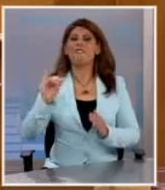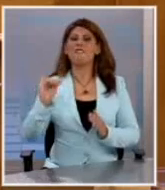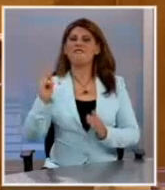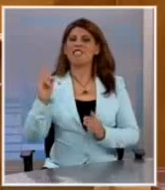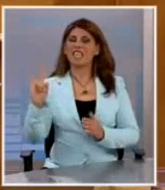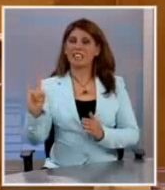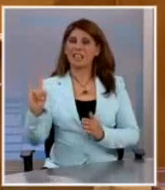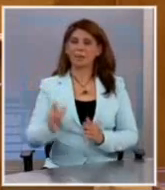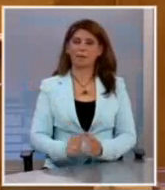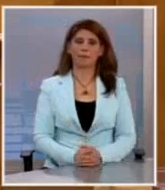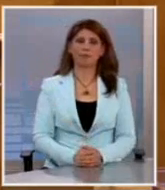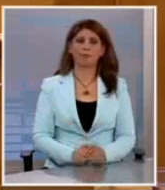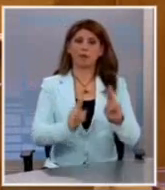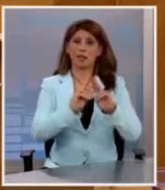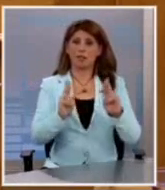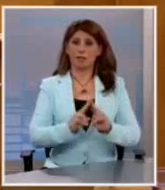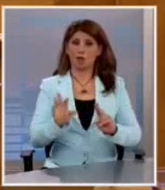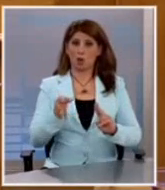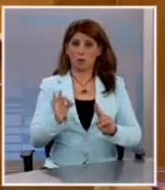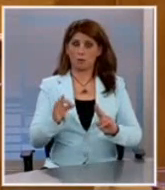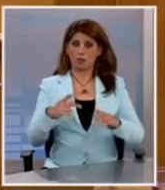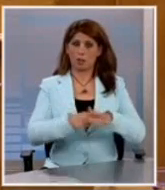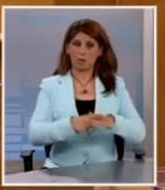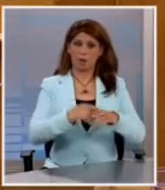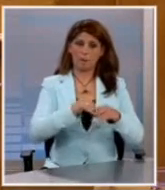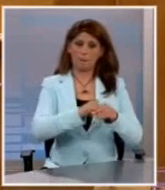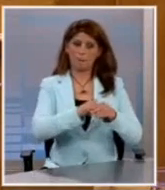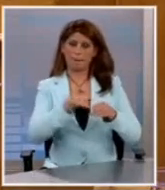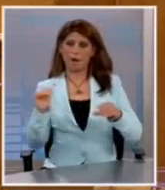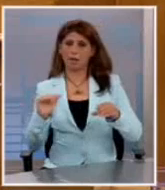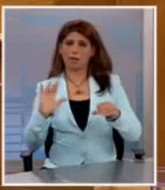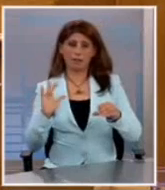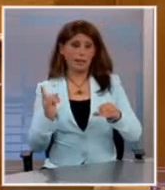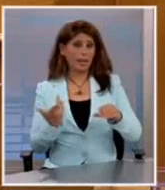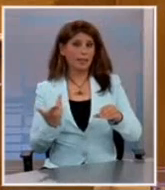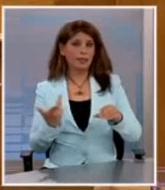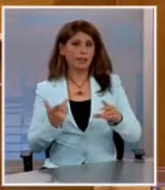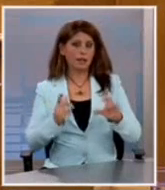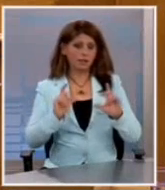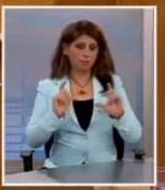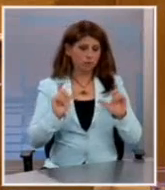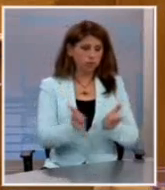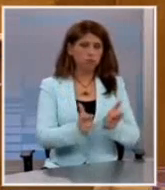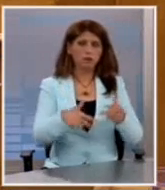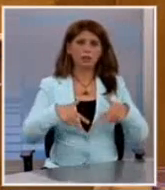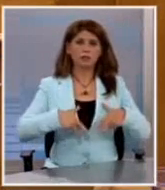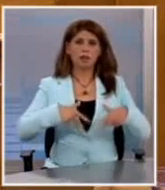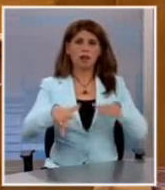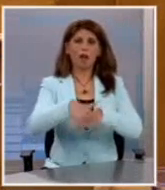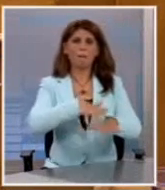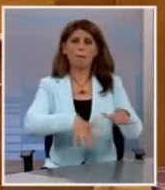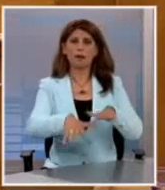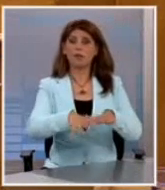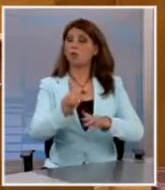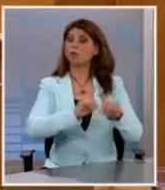το Διεθνές Νομισματικό Ταμείο αποχώρησε γιατί συνέλαβε την κυβέρνηση να κάνει μια απάτη. Ποιος είναι ο πρωταγωνιστής